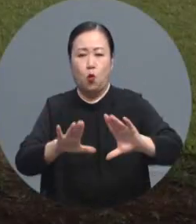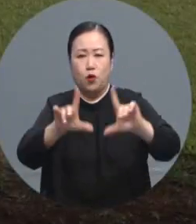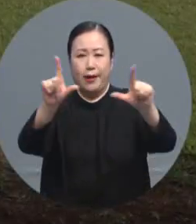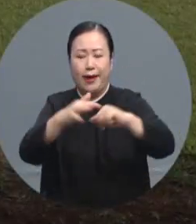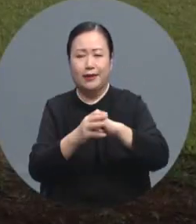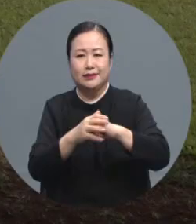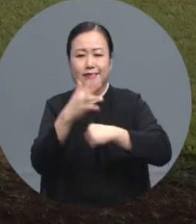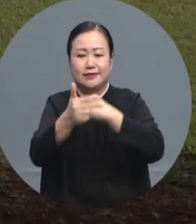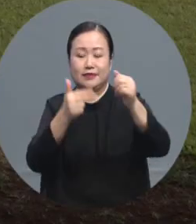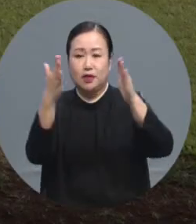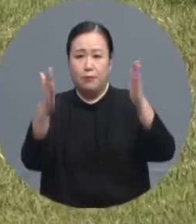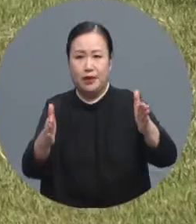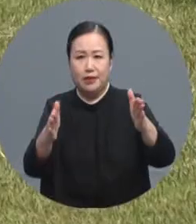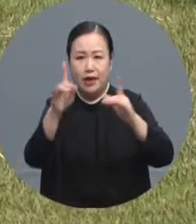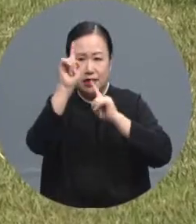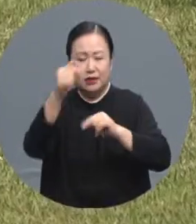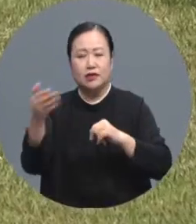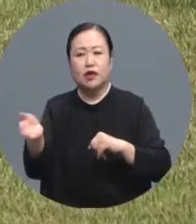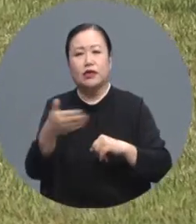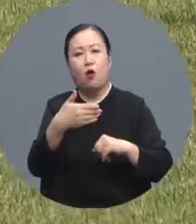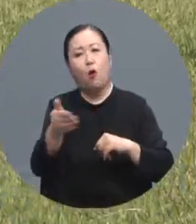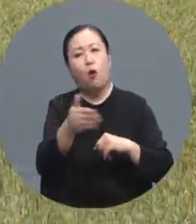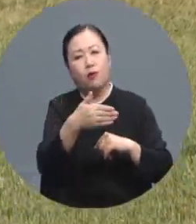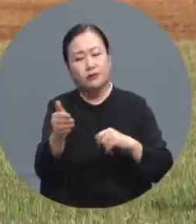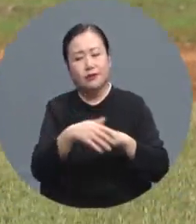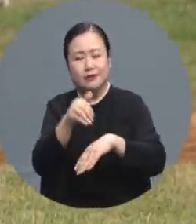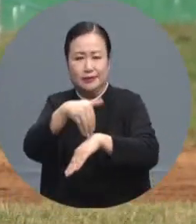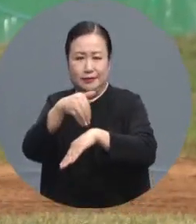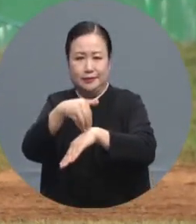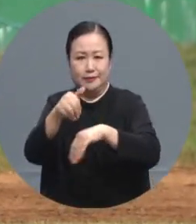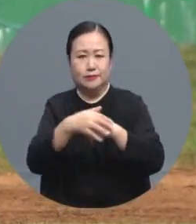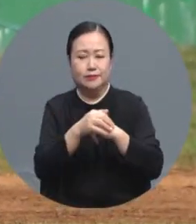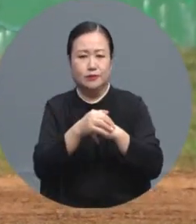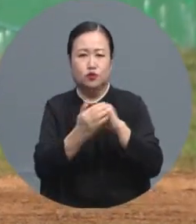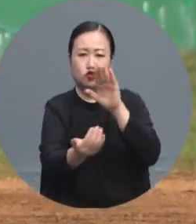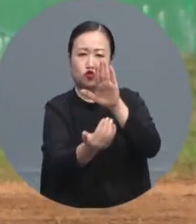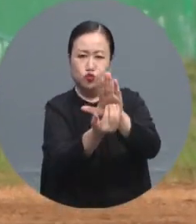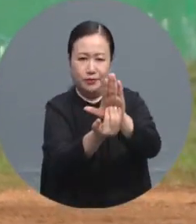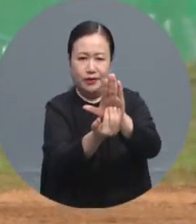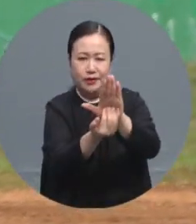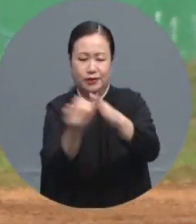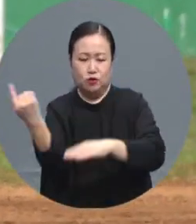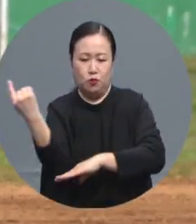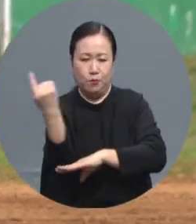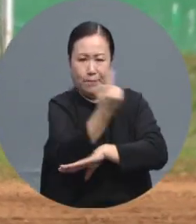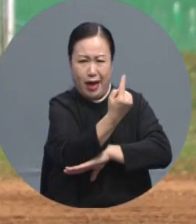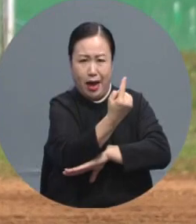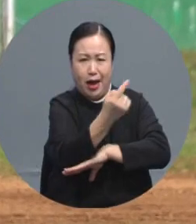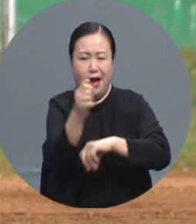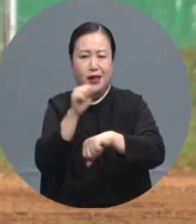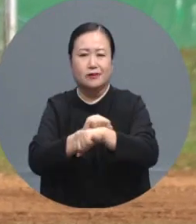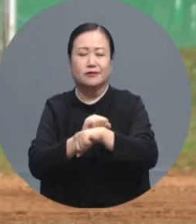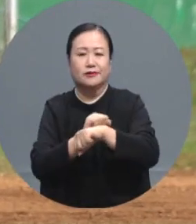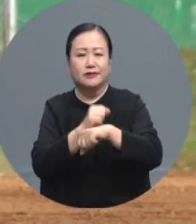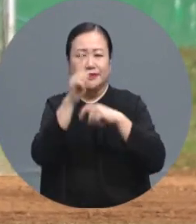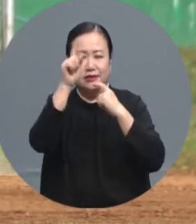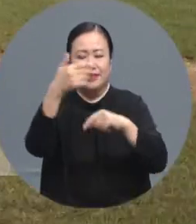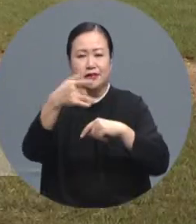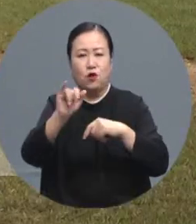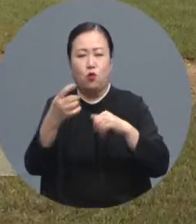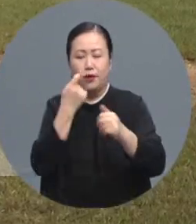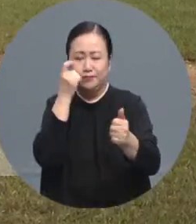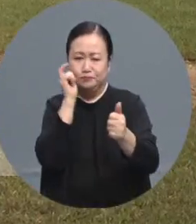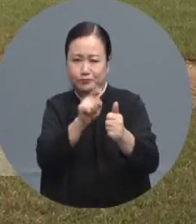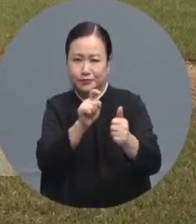시즌 7년 만에 이대호 없이 치르는 첫 스프링 캠프. 수비면 수비, 타격이면 타격. 이대호가